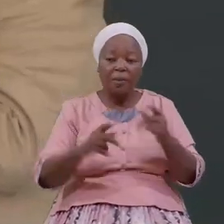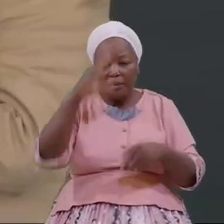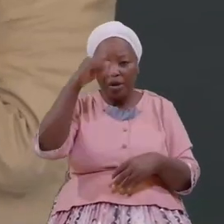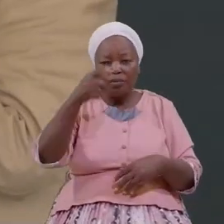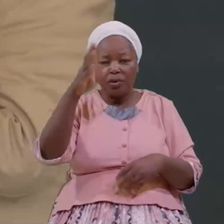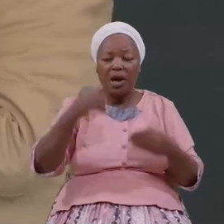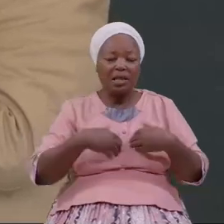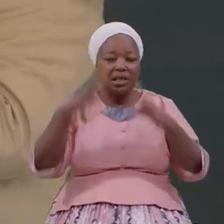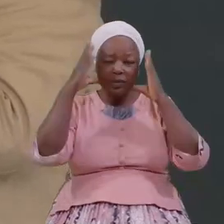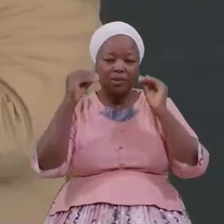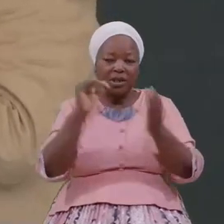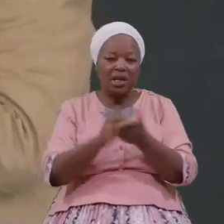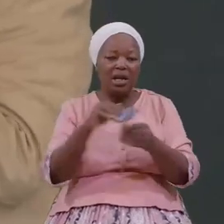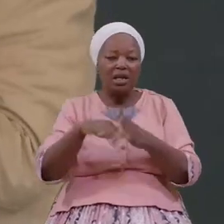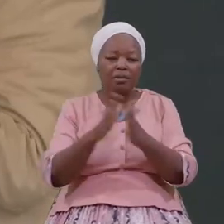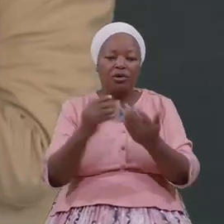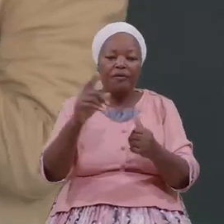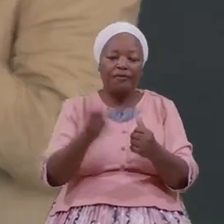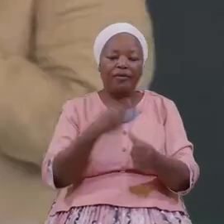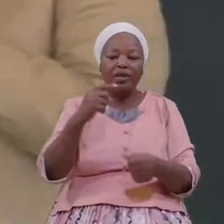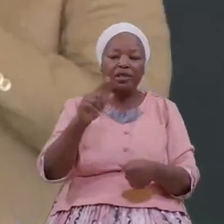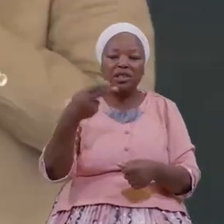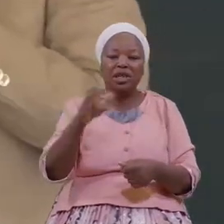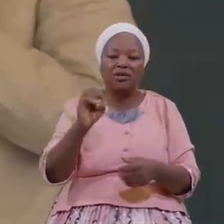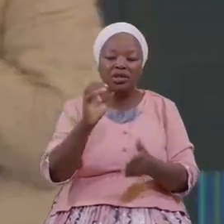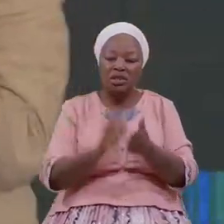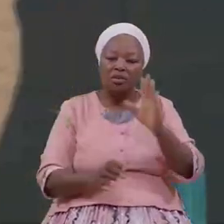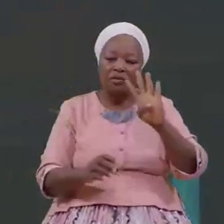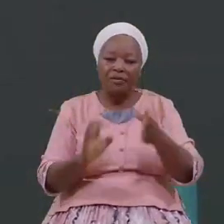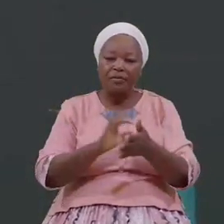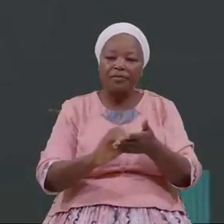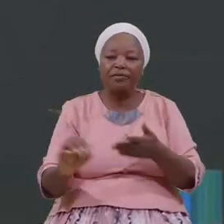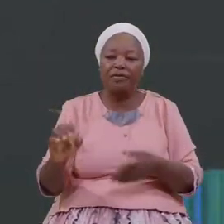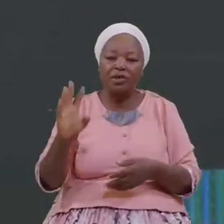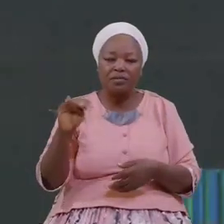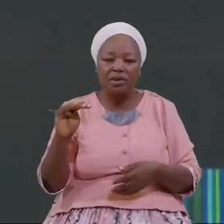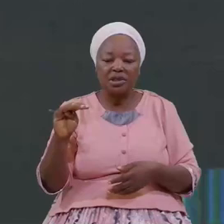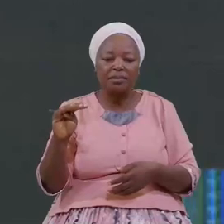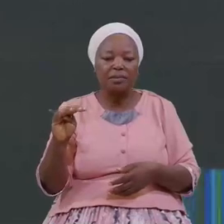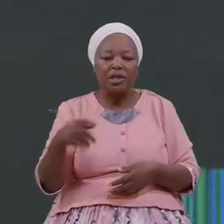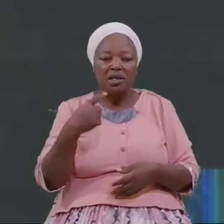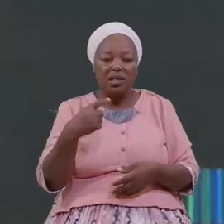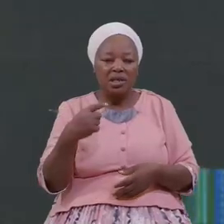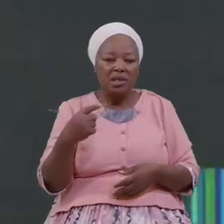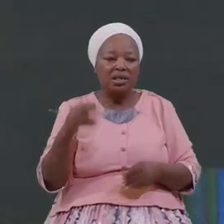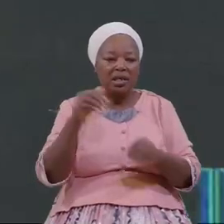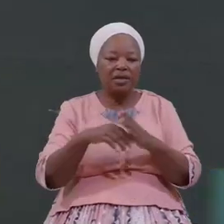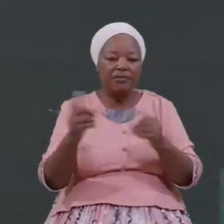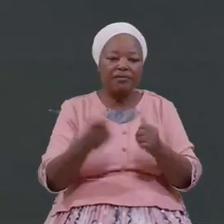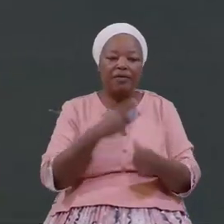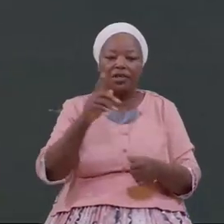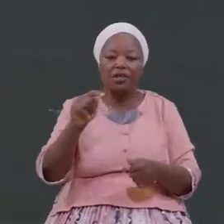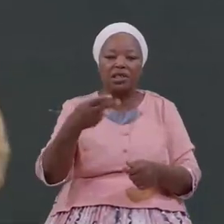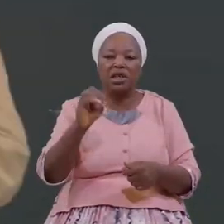Élie a expérimenté cela. Et voyons 1 Thessaloniciens chapitre